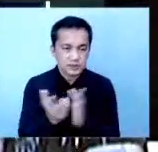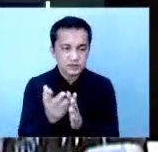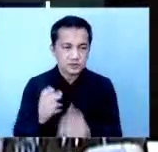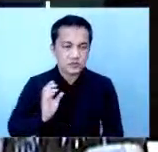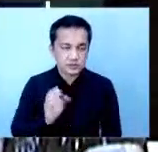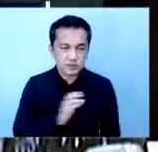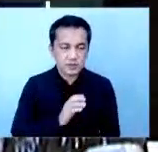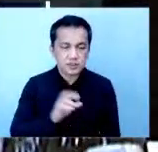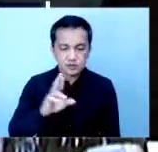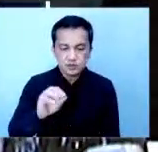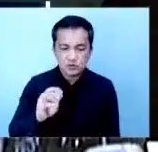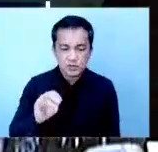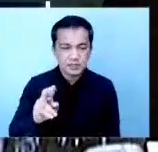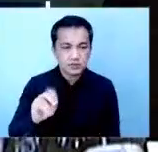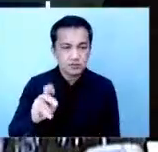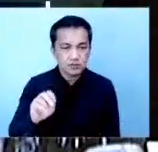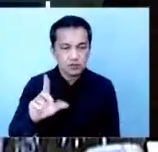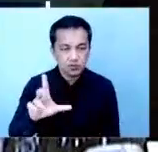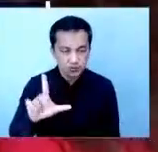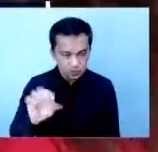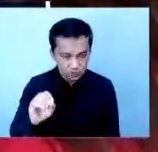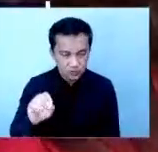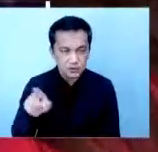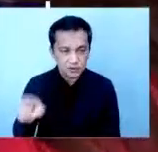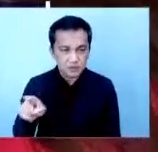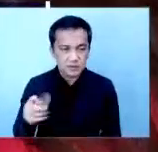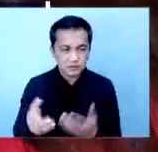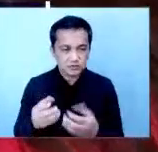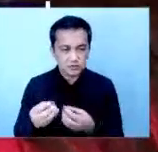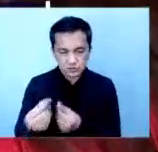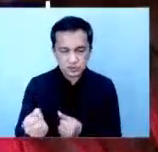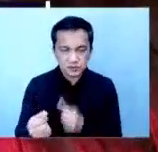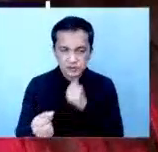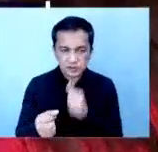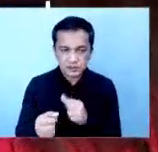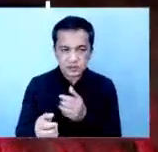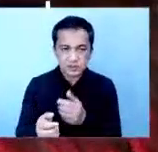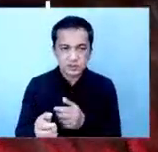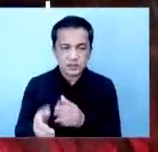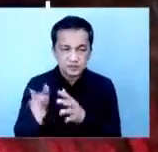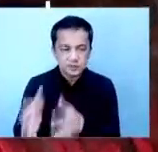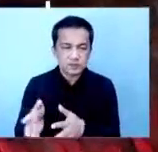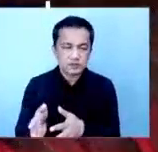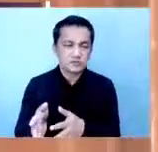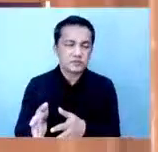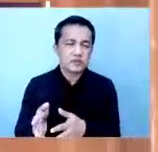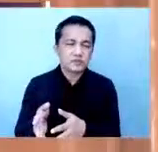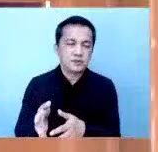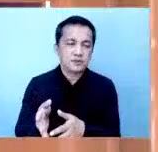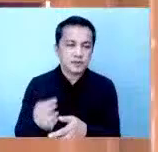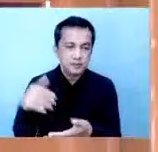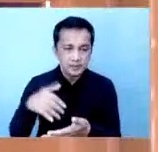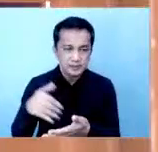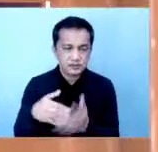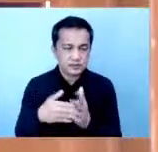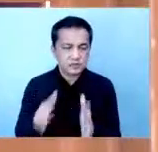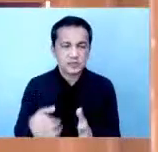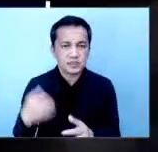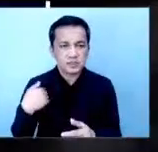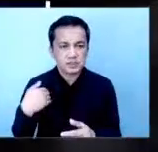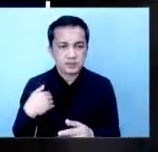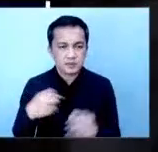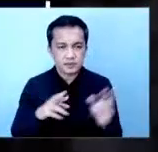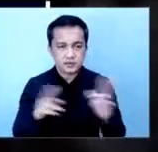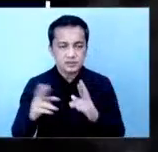Roman Romulo na baka ito muna talaga ang solusyon para hindi mapabayaan ang pag-aaral ng mga estudyante, lalo't hindi pa rin daw talaga handa